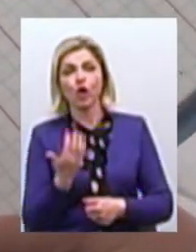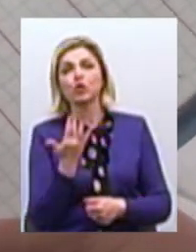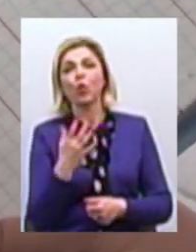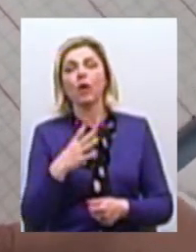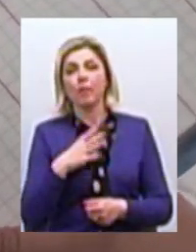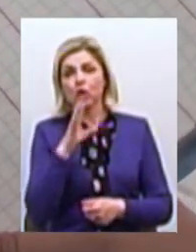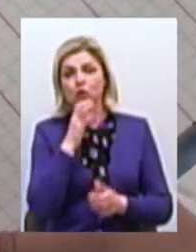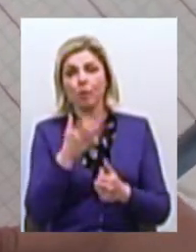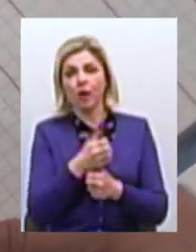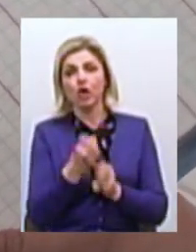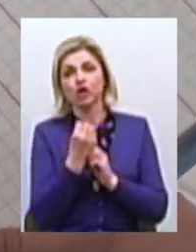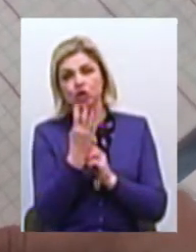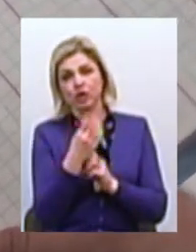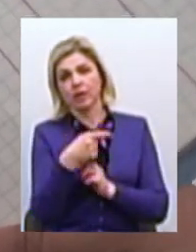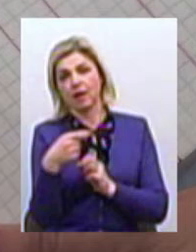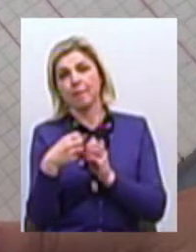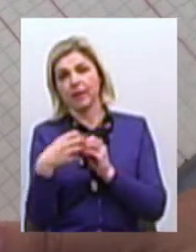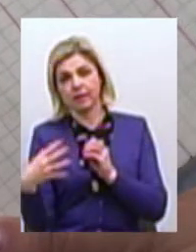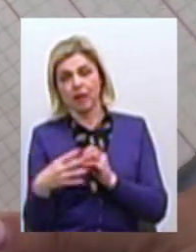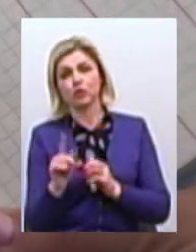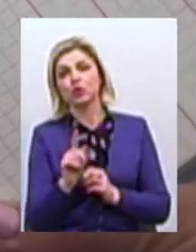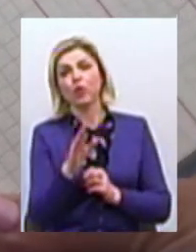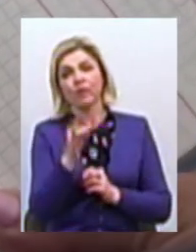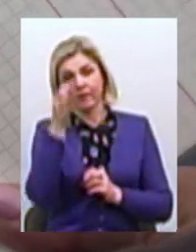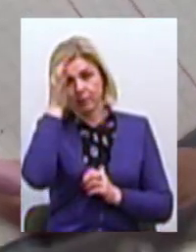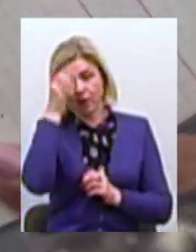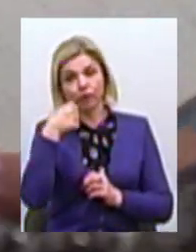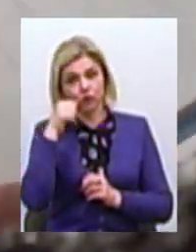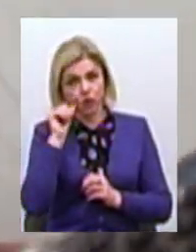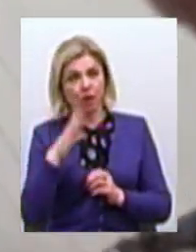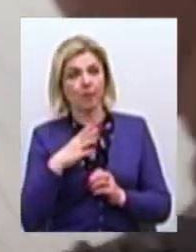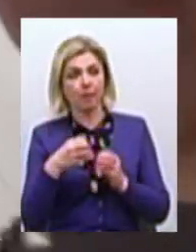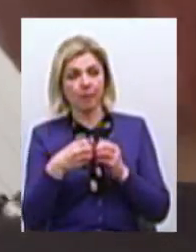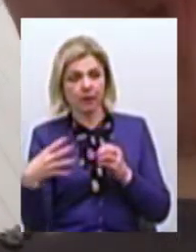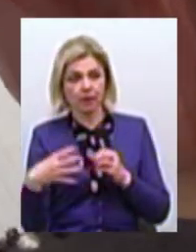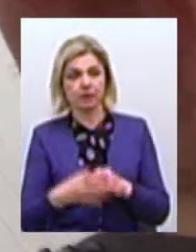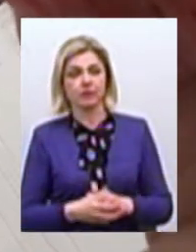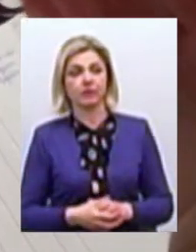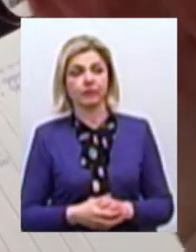14-е и 15-е. Вот это то, что вспоминает. Вчера было 15-е? Да. Но вчера...